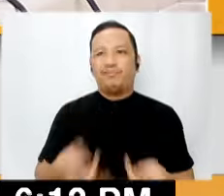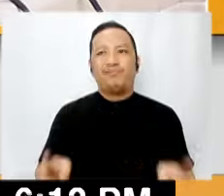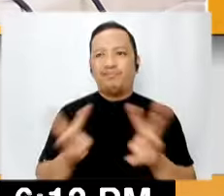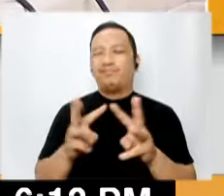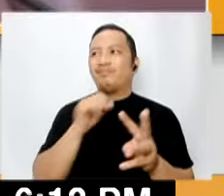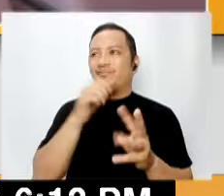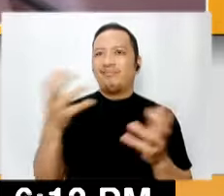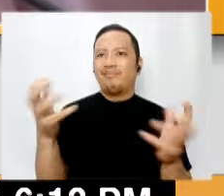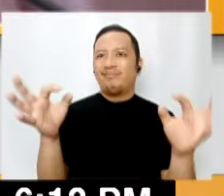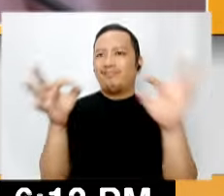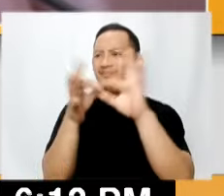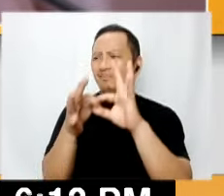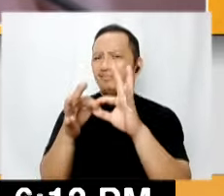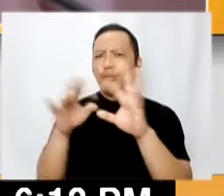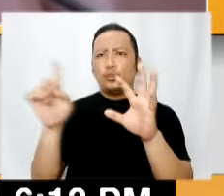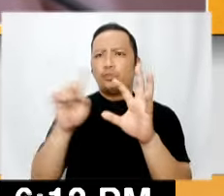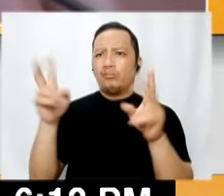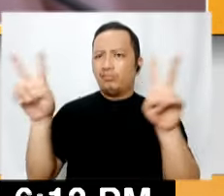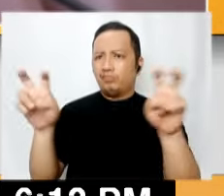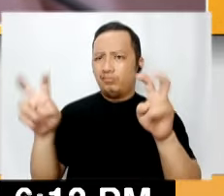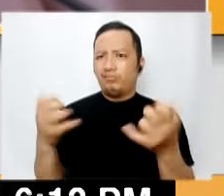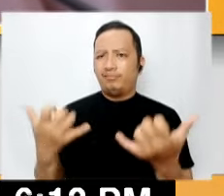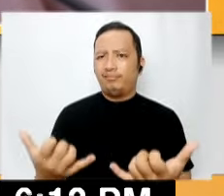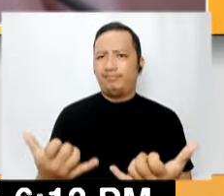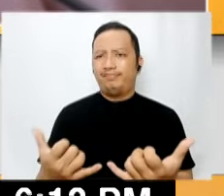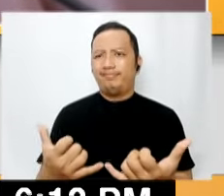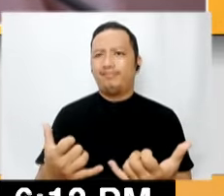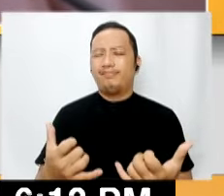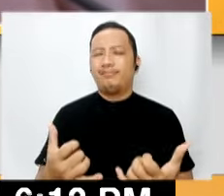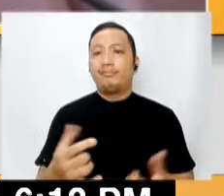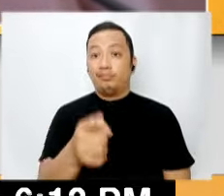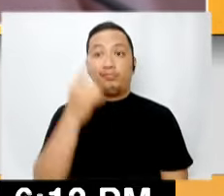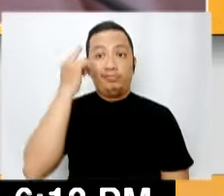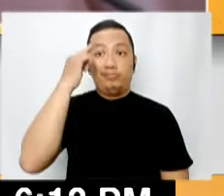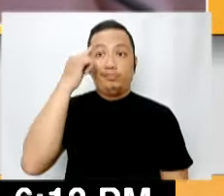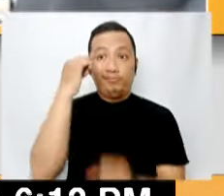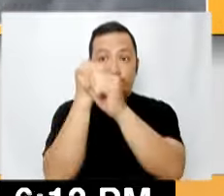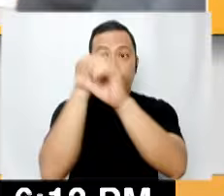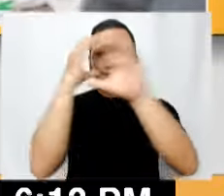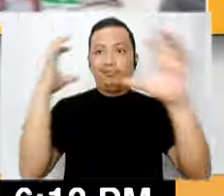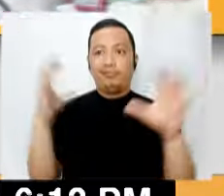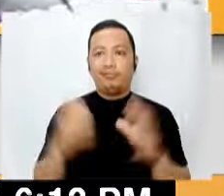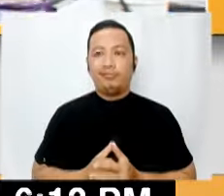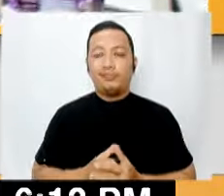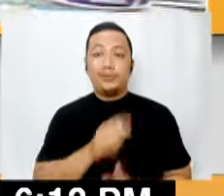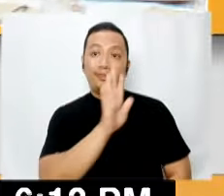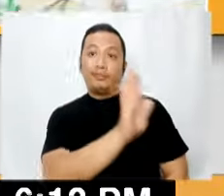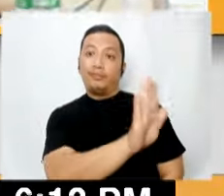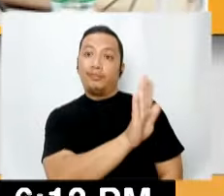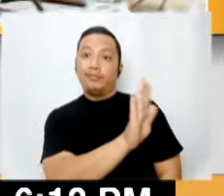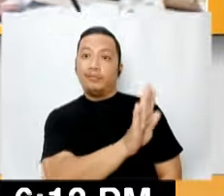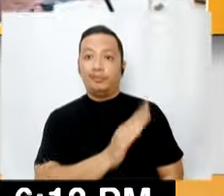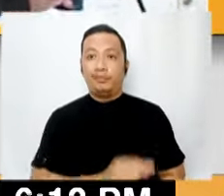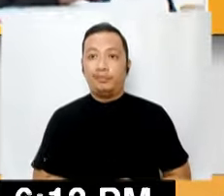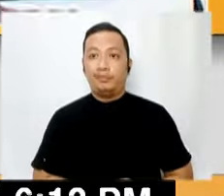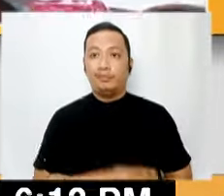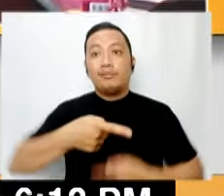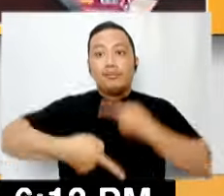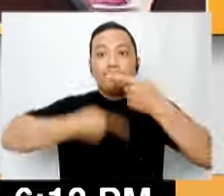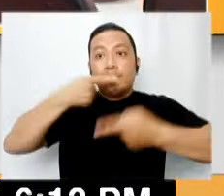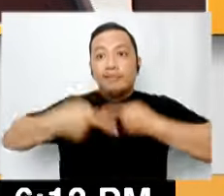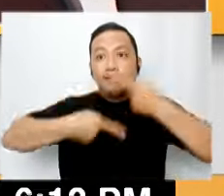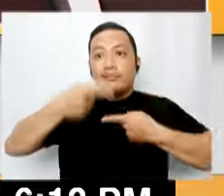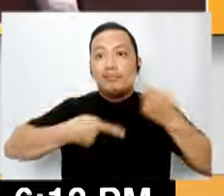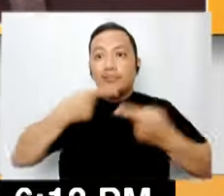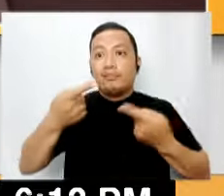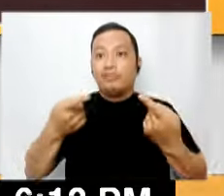yung mga pinag-uusapan ngayon. Isipin niyo, Ma'am Corina, ang kanyang mga sinasabi, e nangyari pa